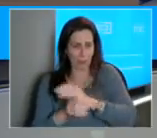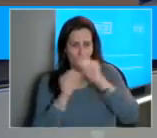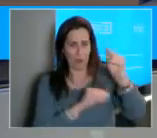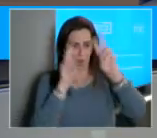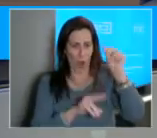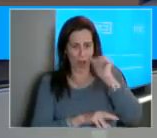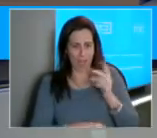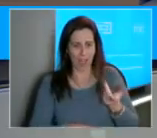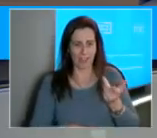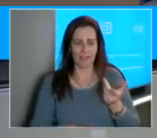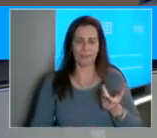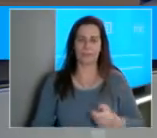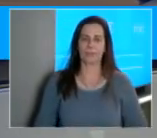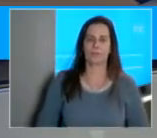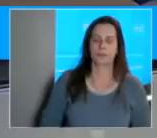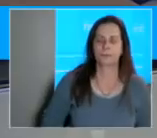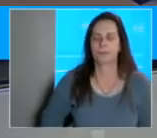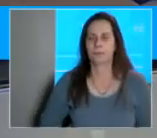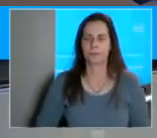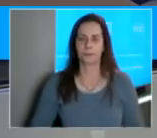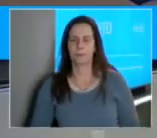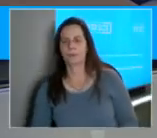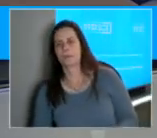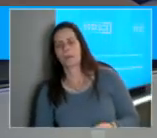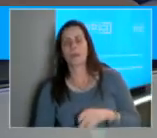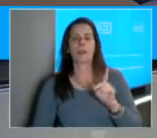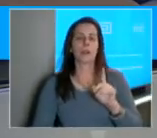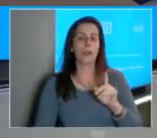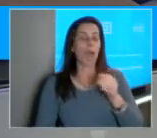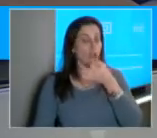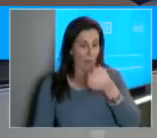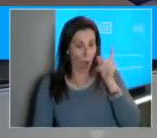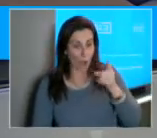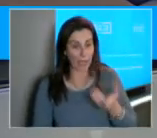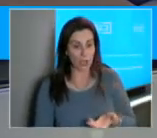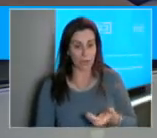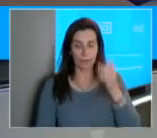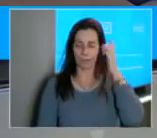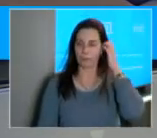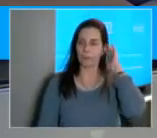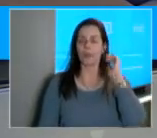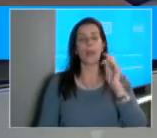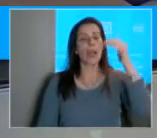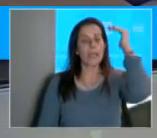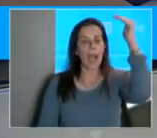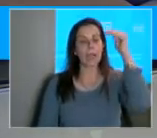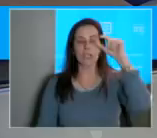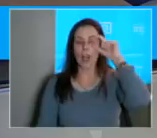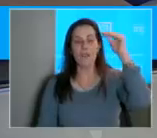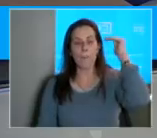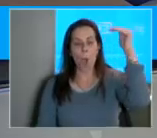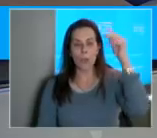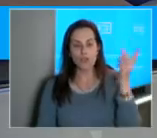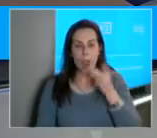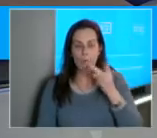יצטרכו לנהל... תראי, זה לא משנה, כן, כי בני גנץ... לא, השאלה אם זה עונש או שבני גנץ יסבח. בני גנץ ובוגי יעלון